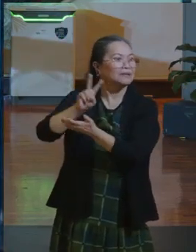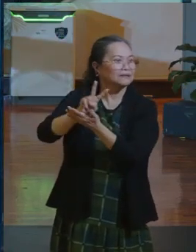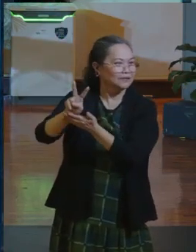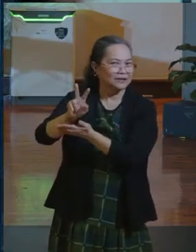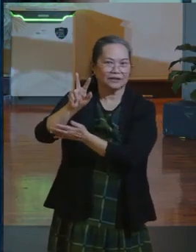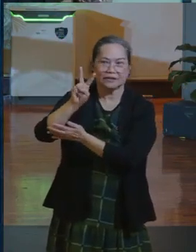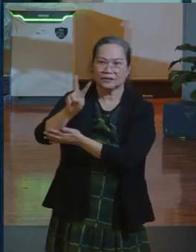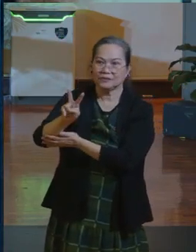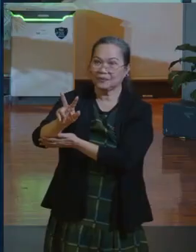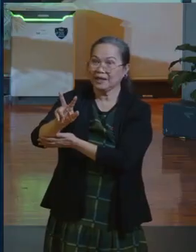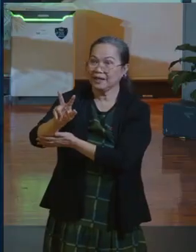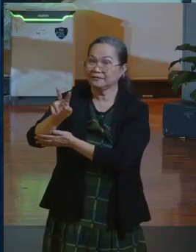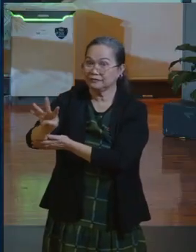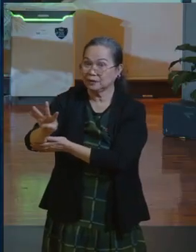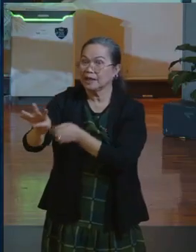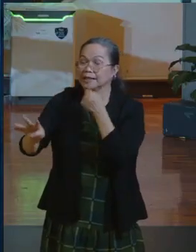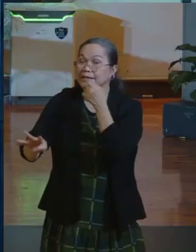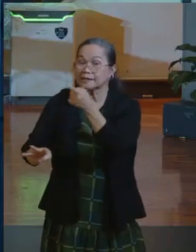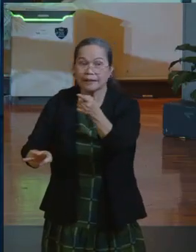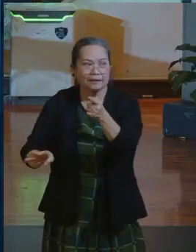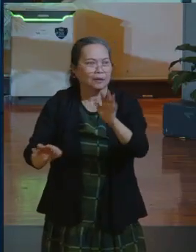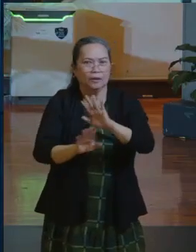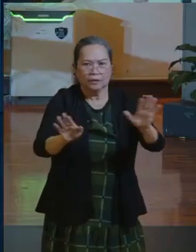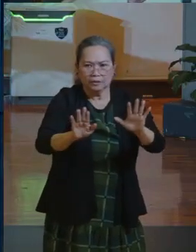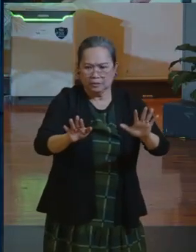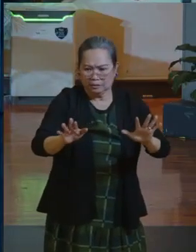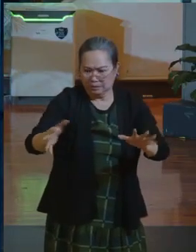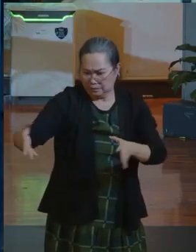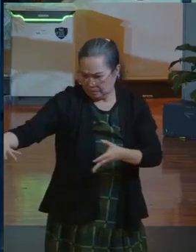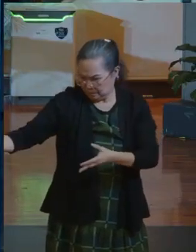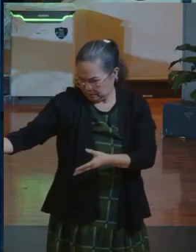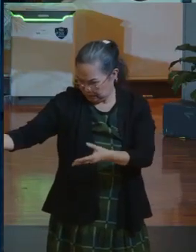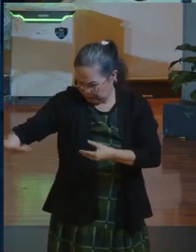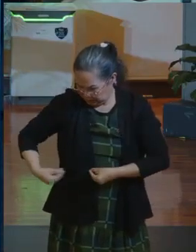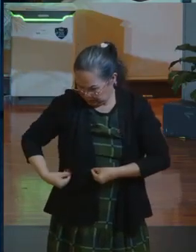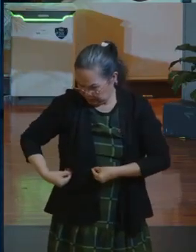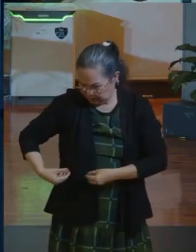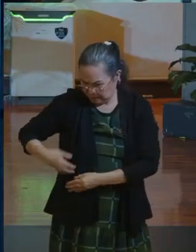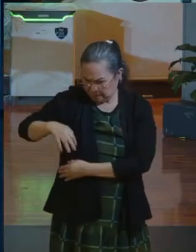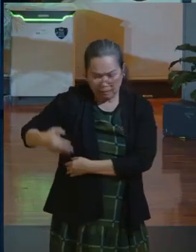4, and He said to them, take nothing for your journey.